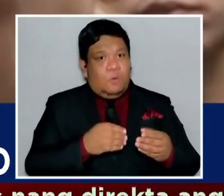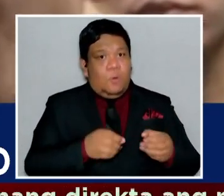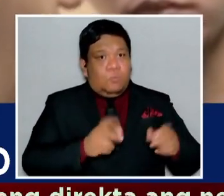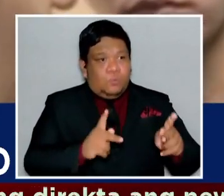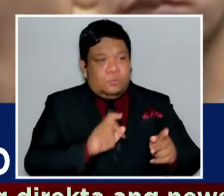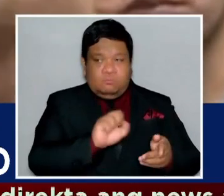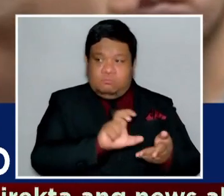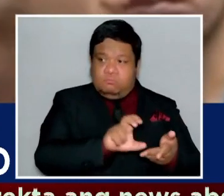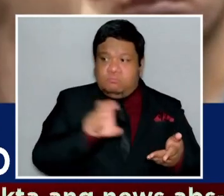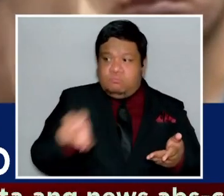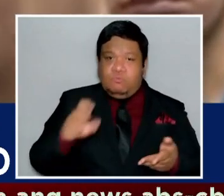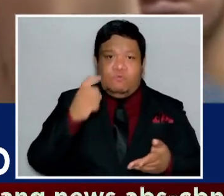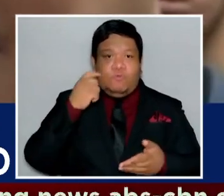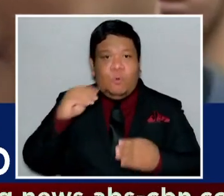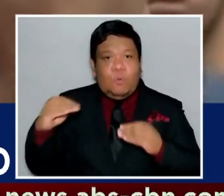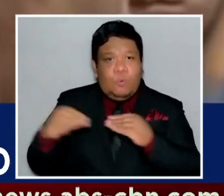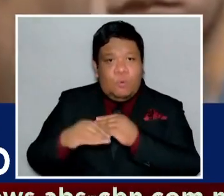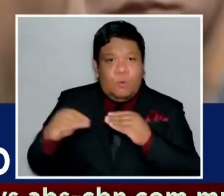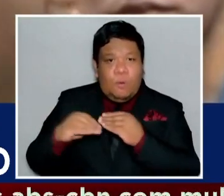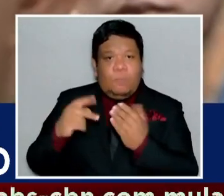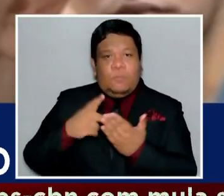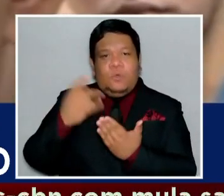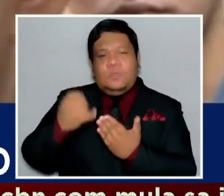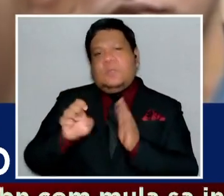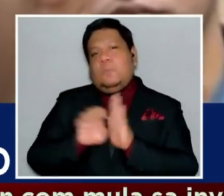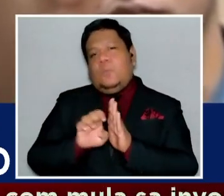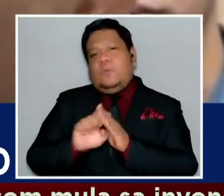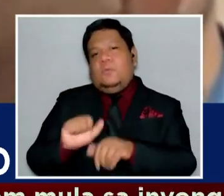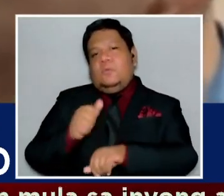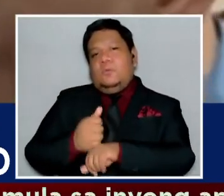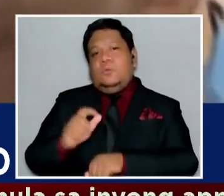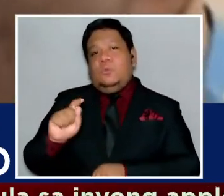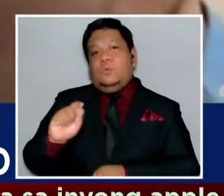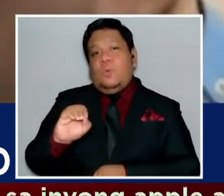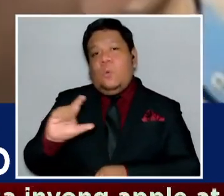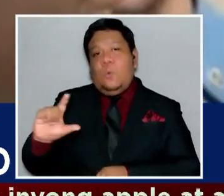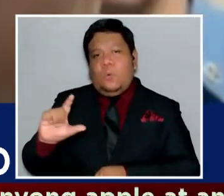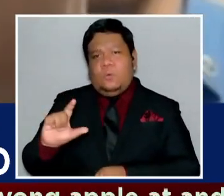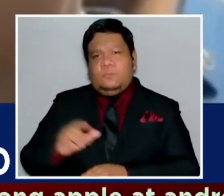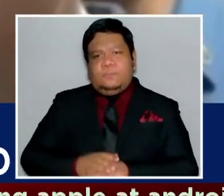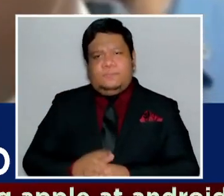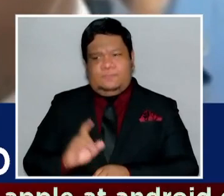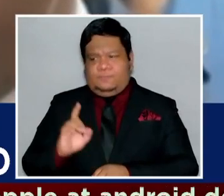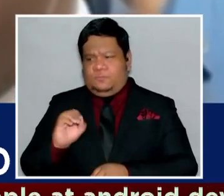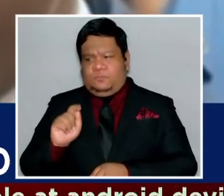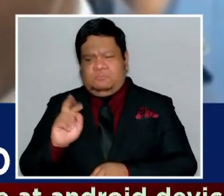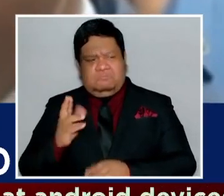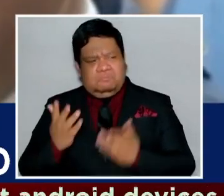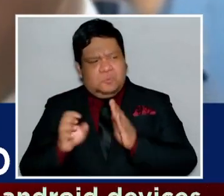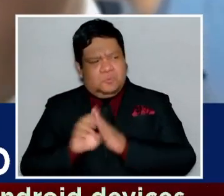No? Tollways ito, ano ba? Nakikita ng 20% return. Bakit po naman sila bagong babawalan?